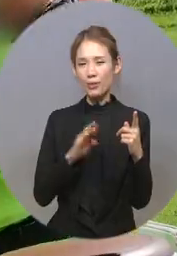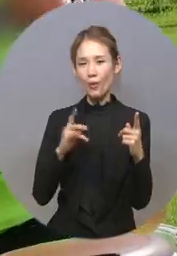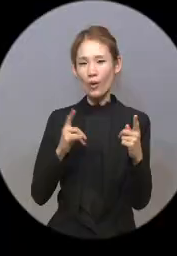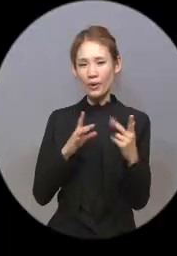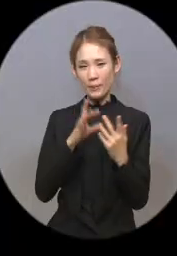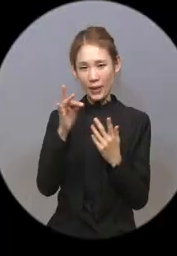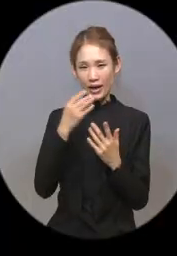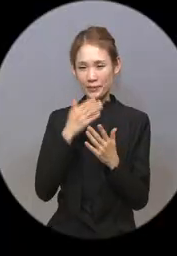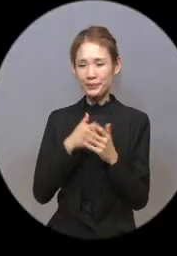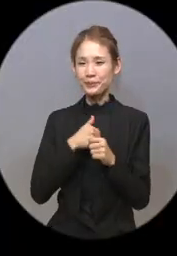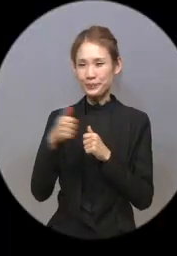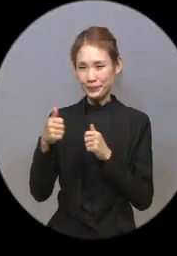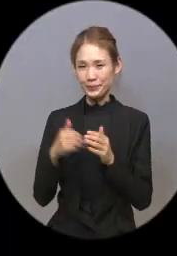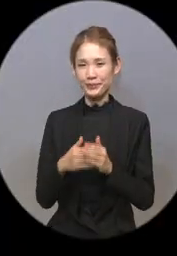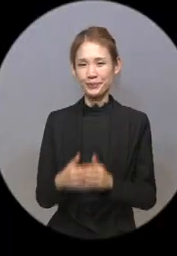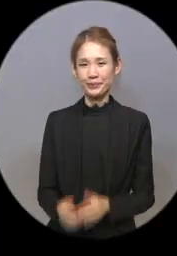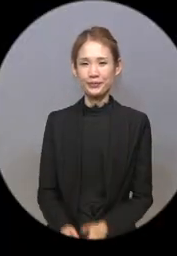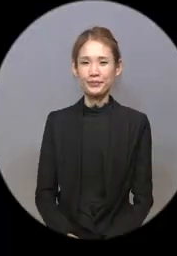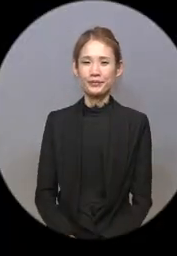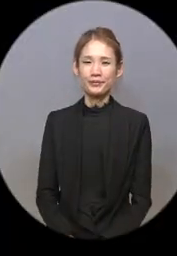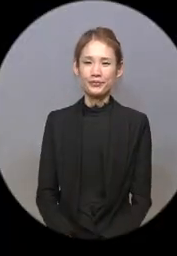거야.